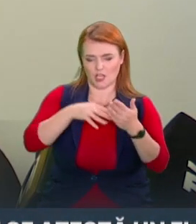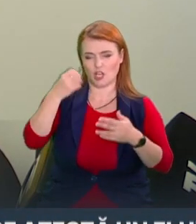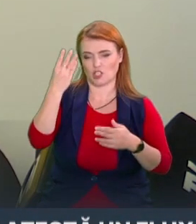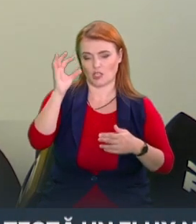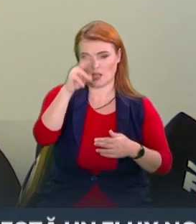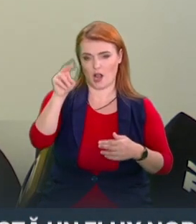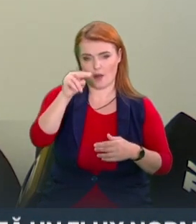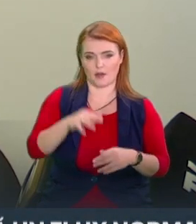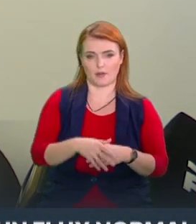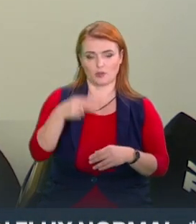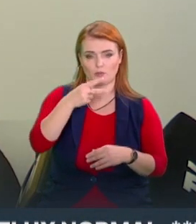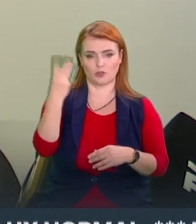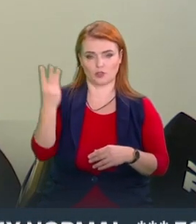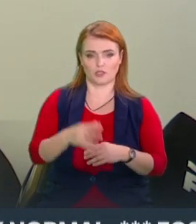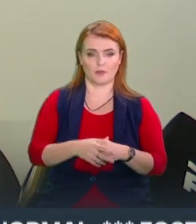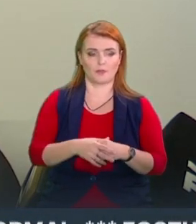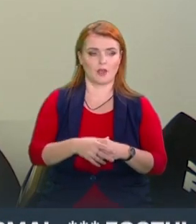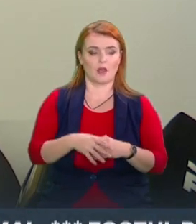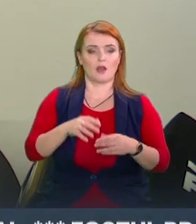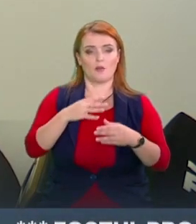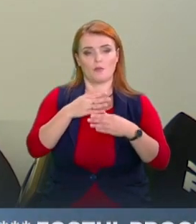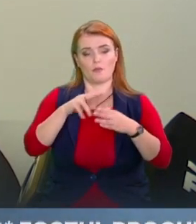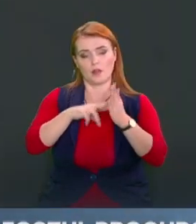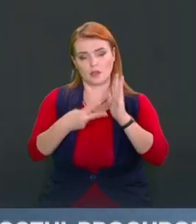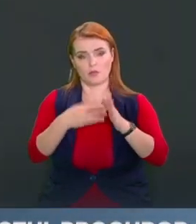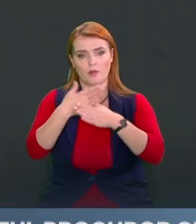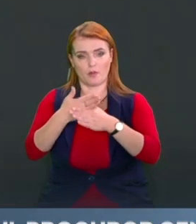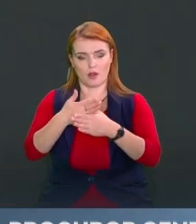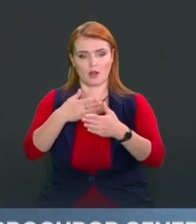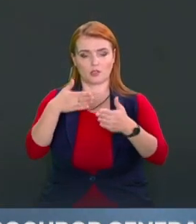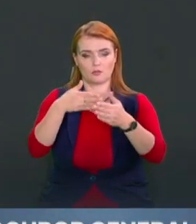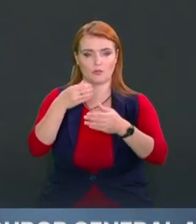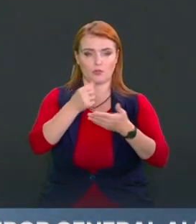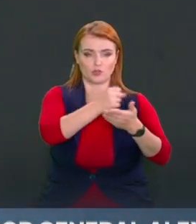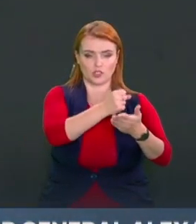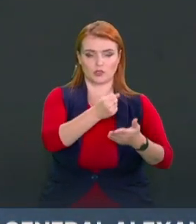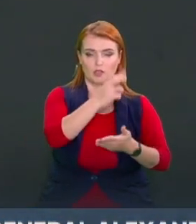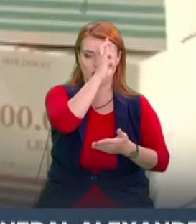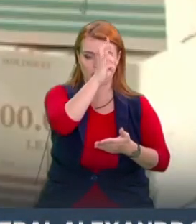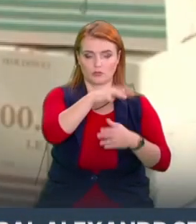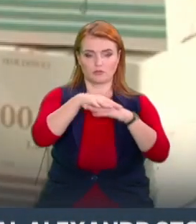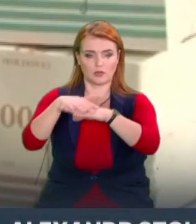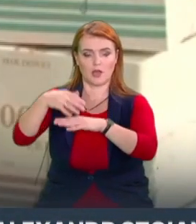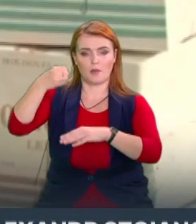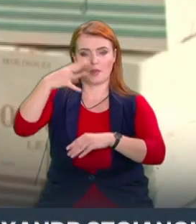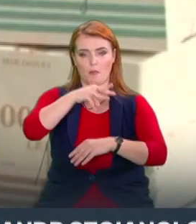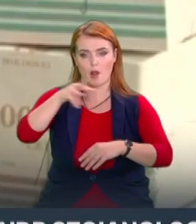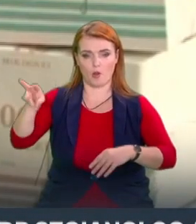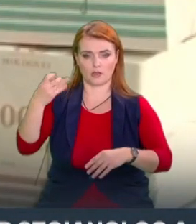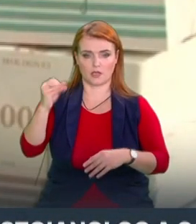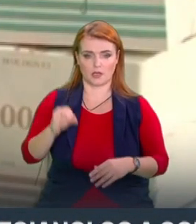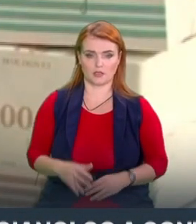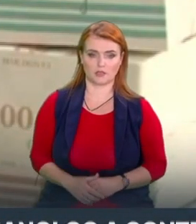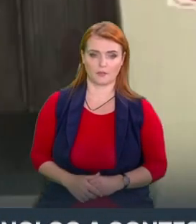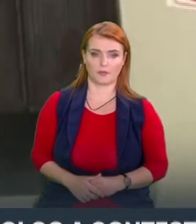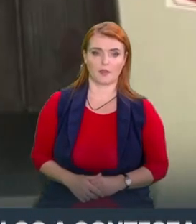va depăși 15 milioane de lei, iar pentru grupurile de producători agricoli sau cooperativele de întreprinzători, suma va fi de